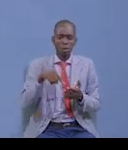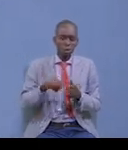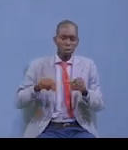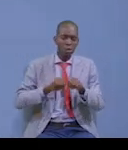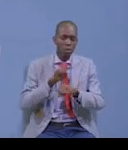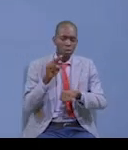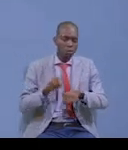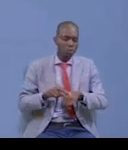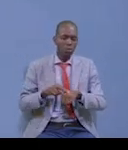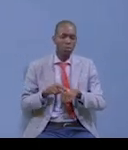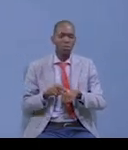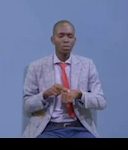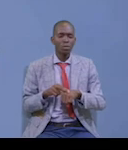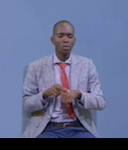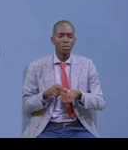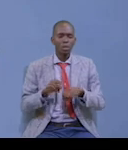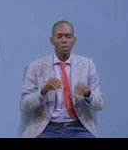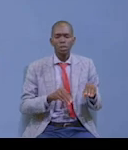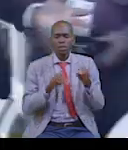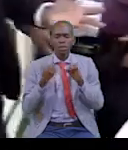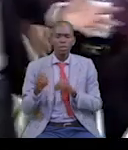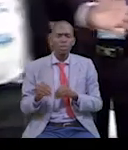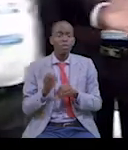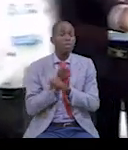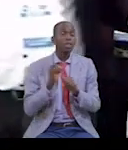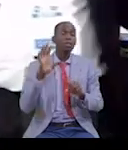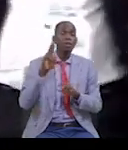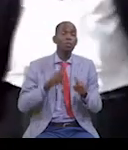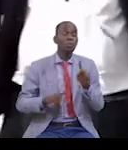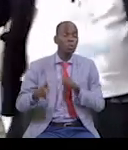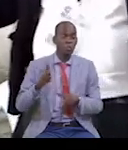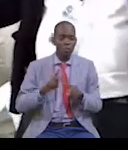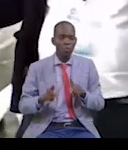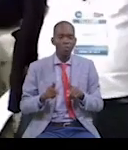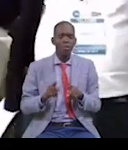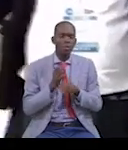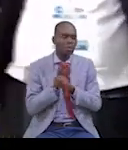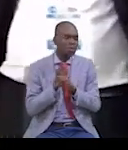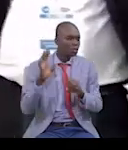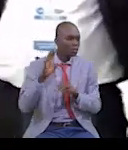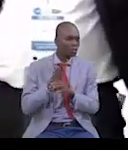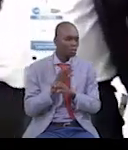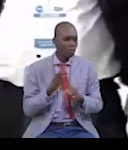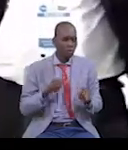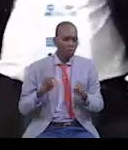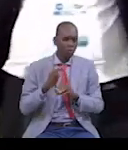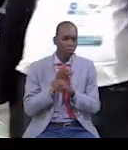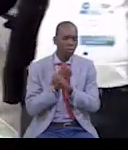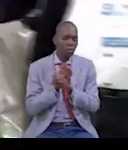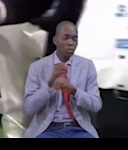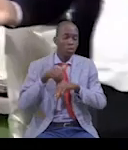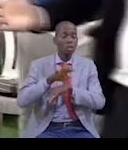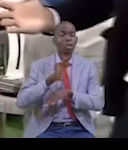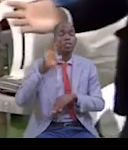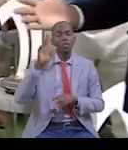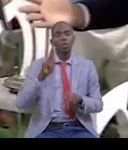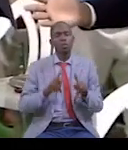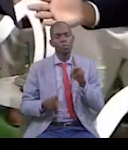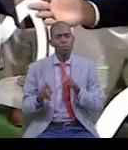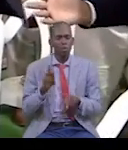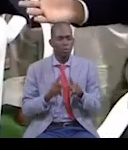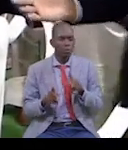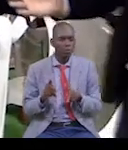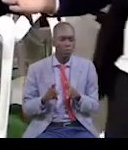ప్రతి ప్రాంతంలో. Send your people. మీ ప్రజల్ని పంపించండి. Send your people. మీ ప్రజల్ని పంపించండి. Send your people. మీ ప్రజలను